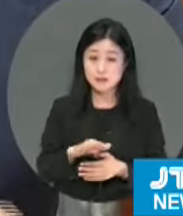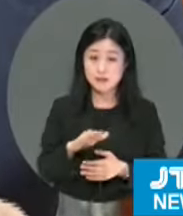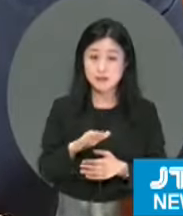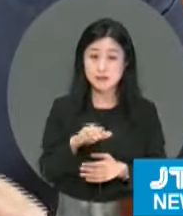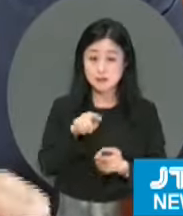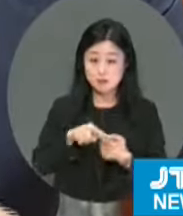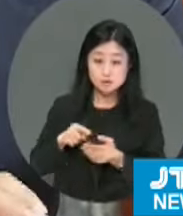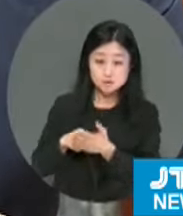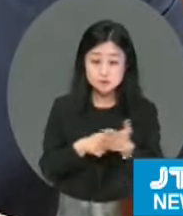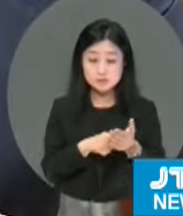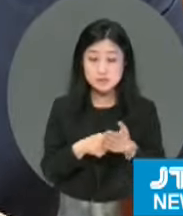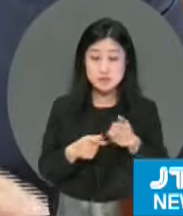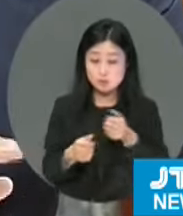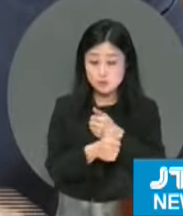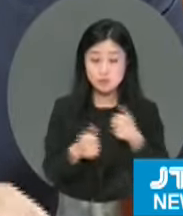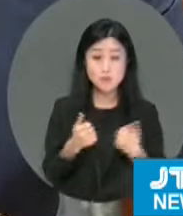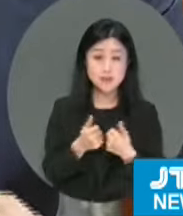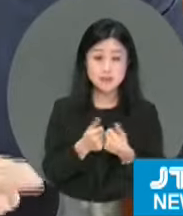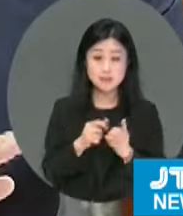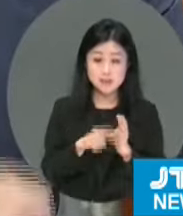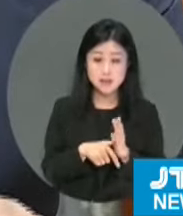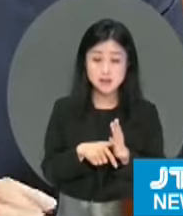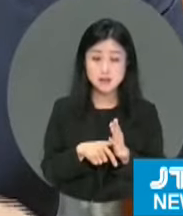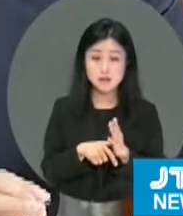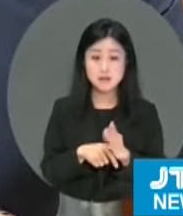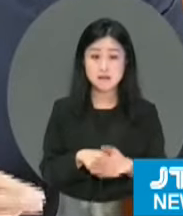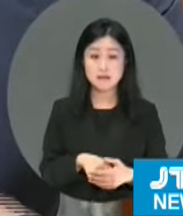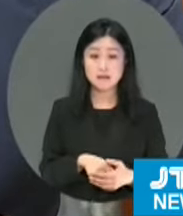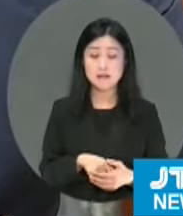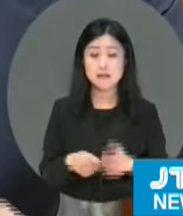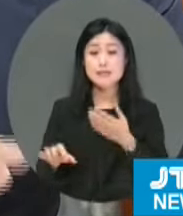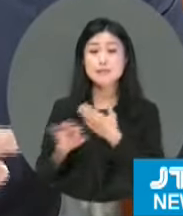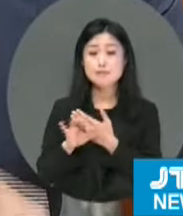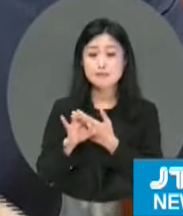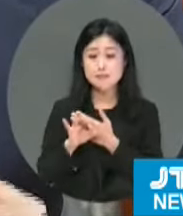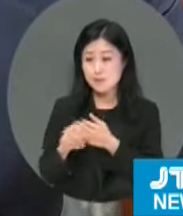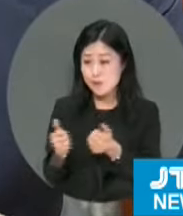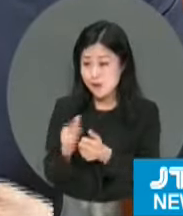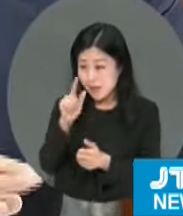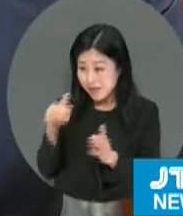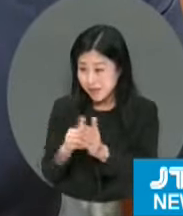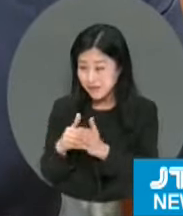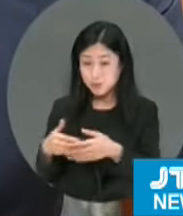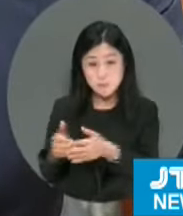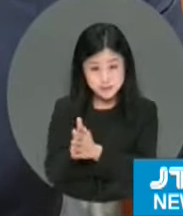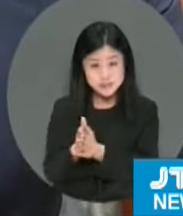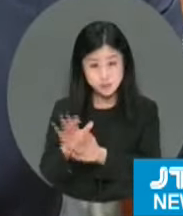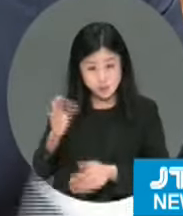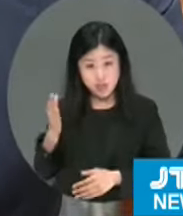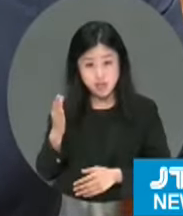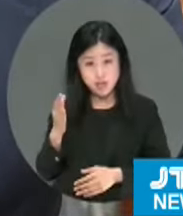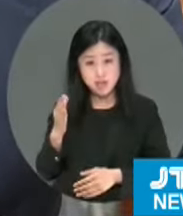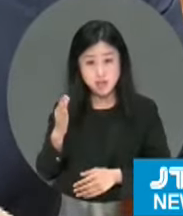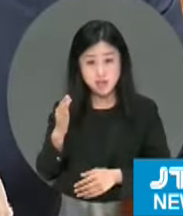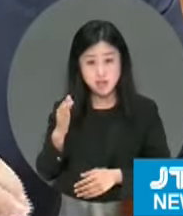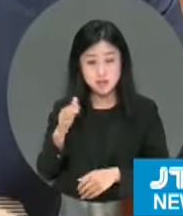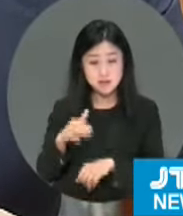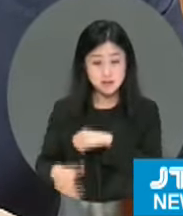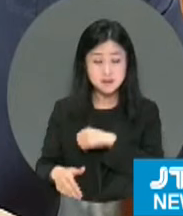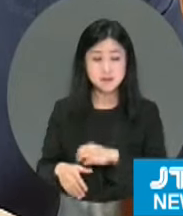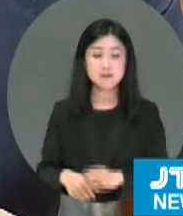그것을 추진해야 될 주무부처에서 이런 식의 그 비상소를 전환하고 폐지도 할 수 있는 사실 이거는 폐지라고